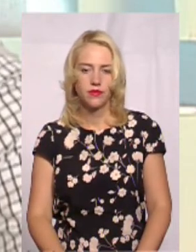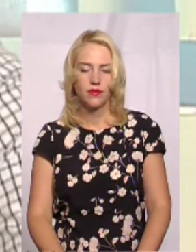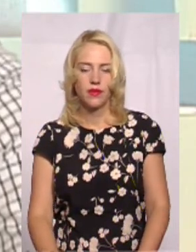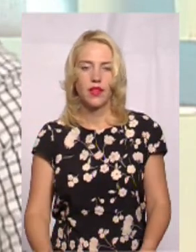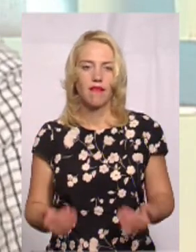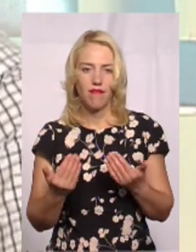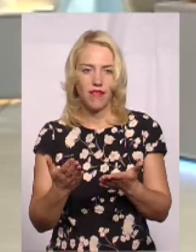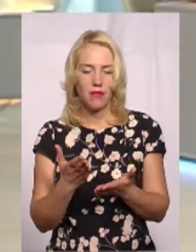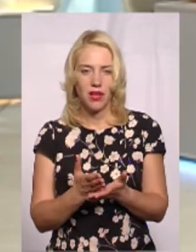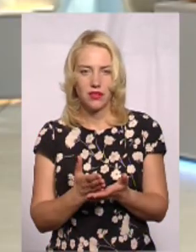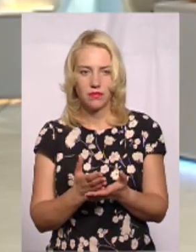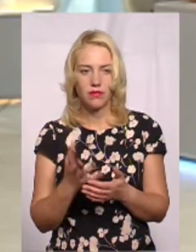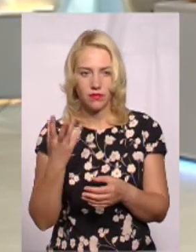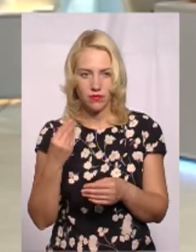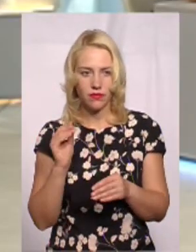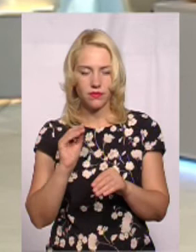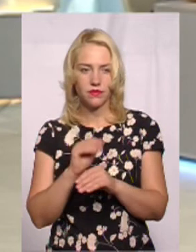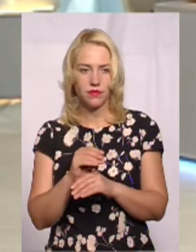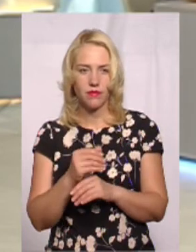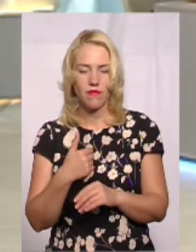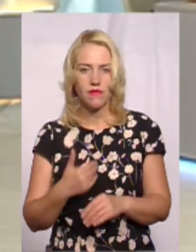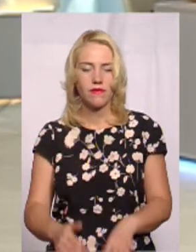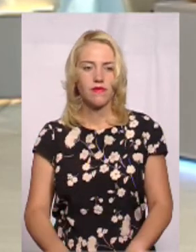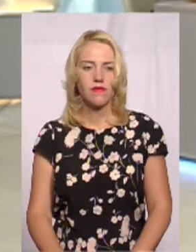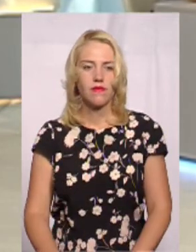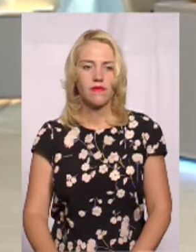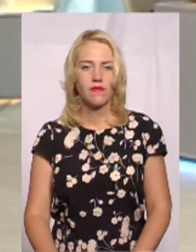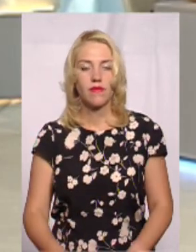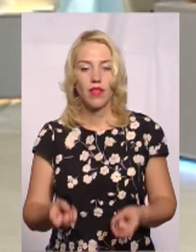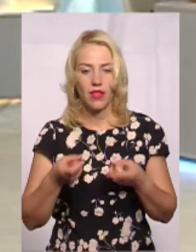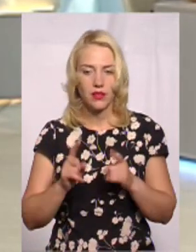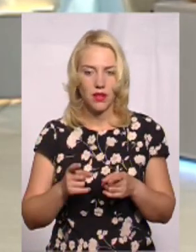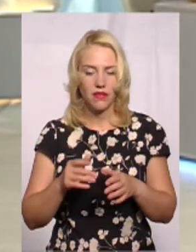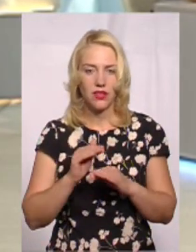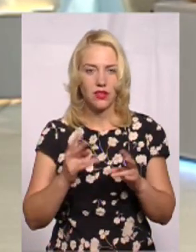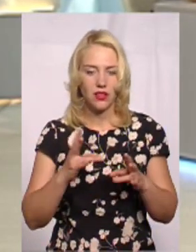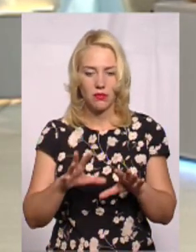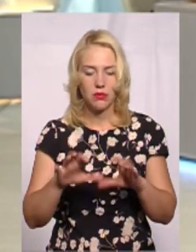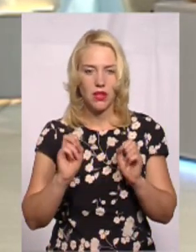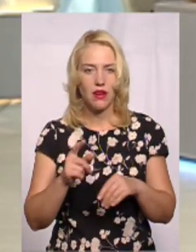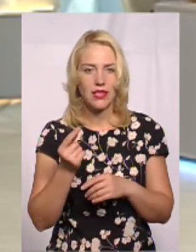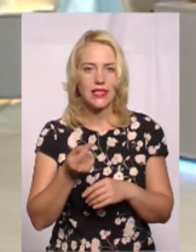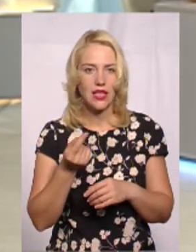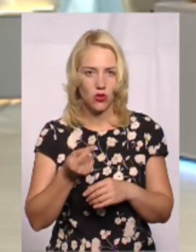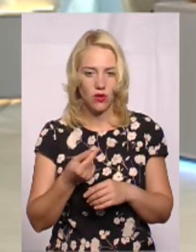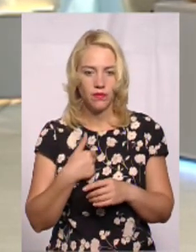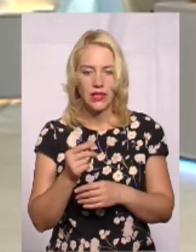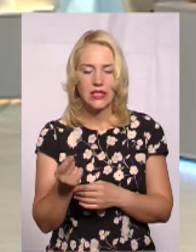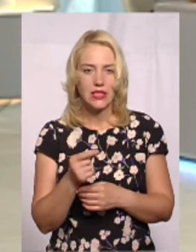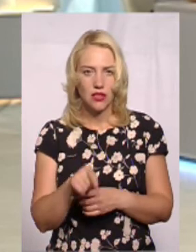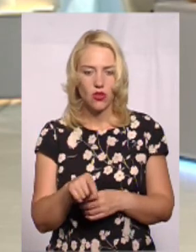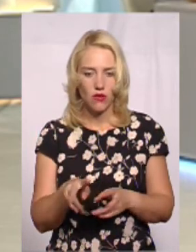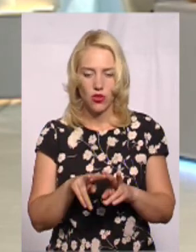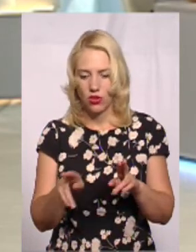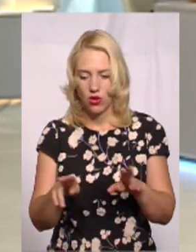Ви маєте досвід, хочу буквально вже 2 хвилинки. Тому що насправді дітей треба сприймати як зерно, так? От зерно, воно